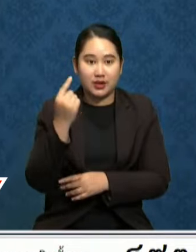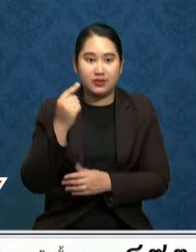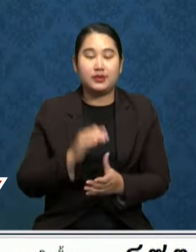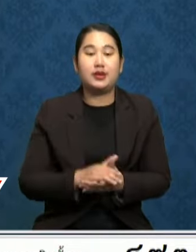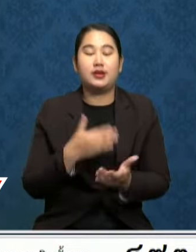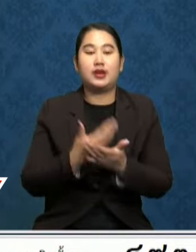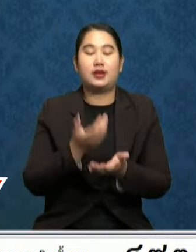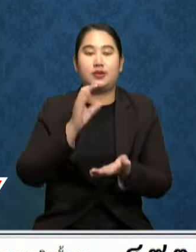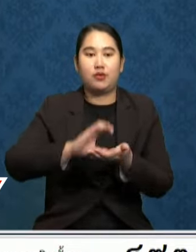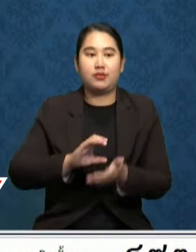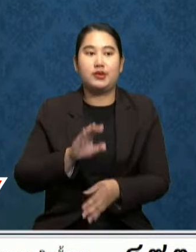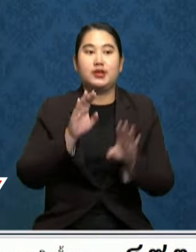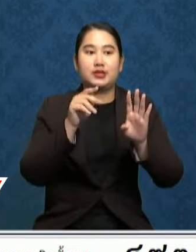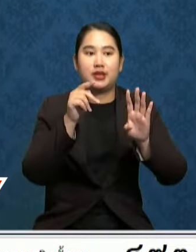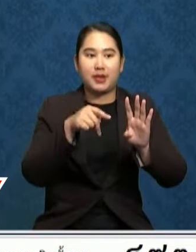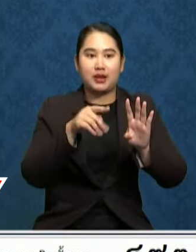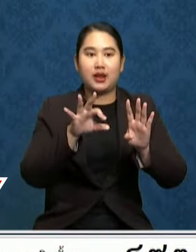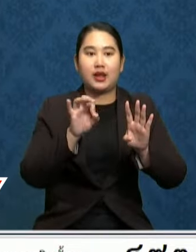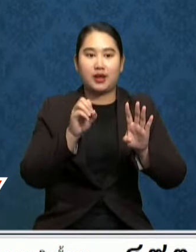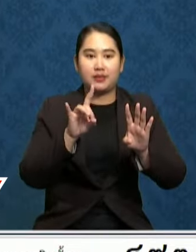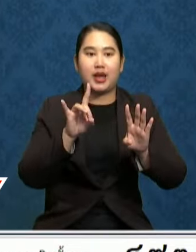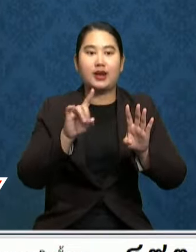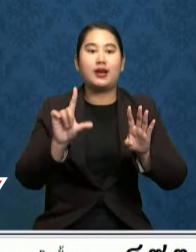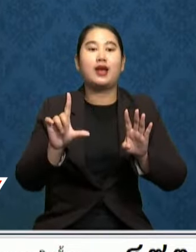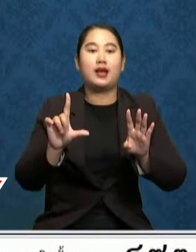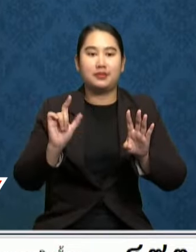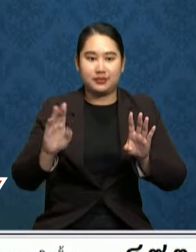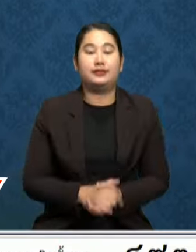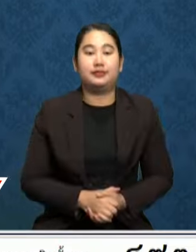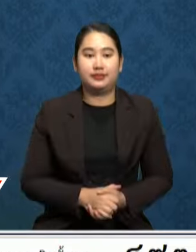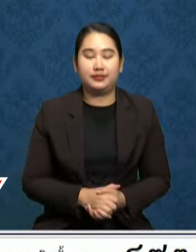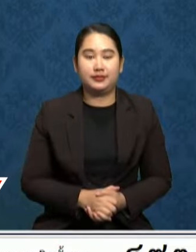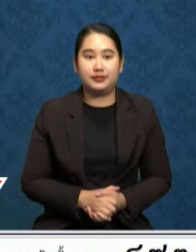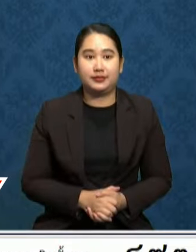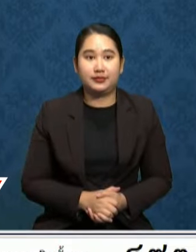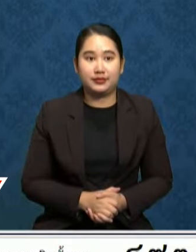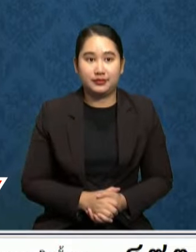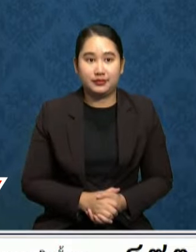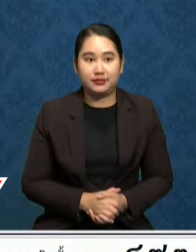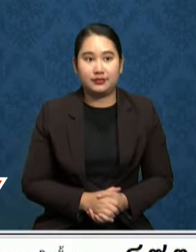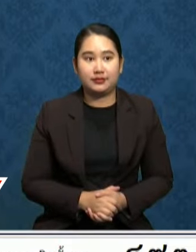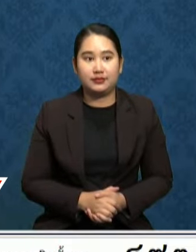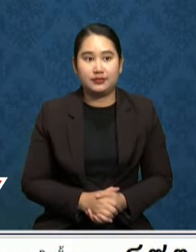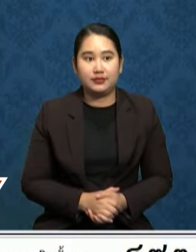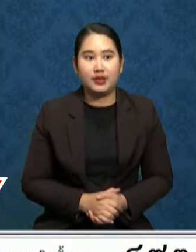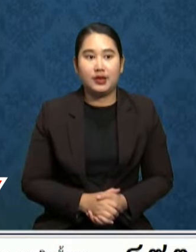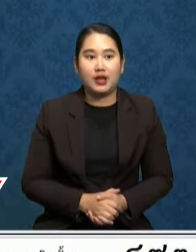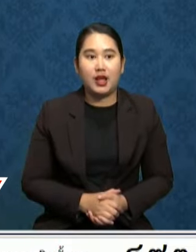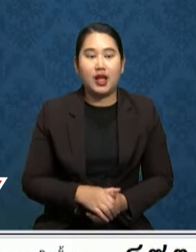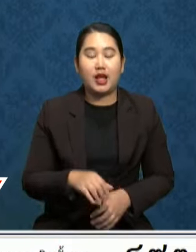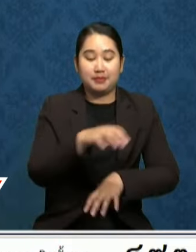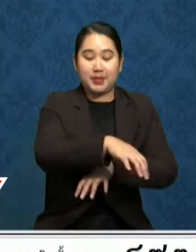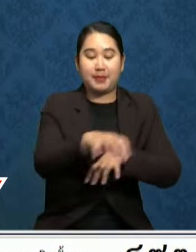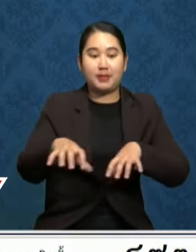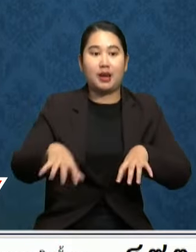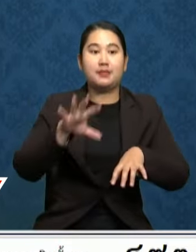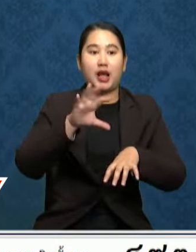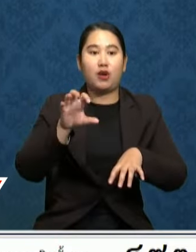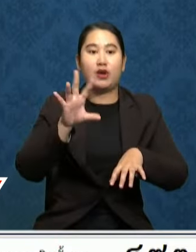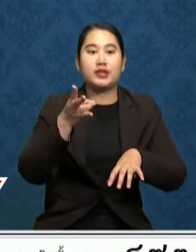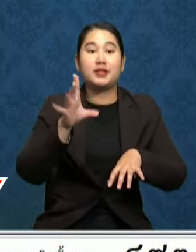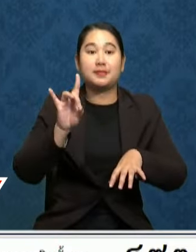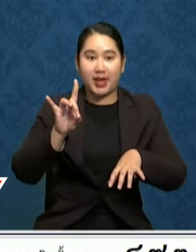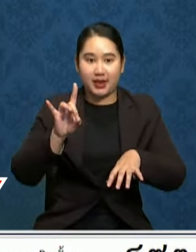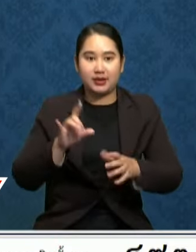บงบประมาณ 4,098 ล้านบาทเศษ จำนวน 578 แห่งหอโครงการครั